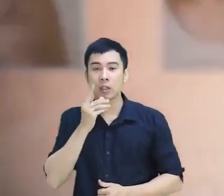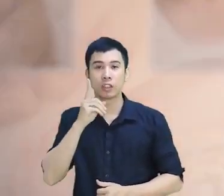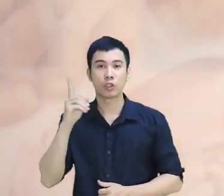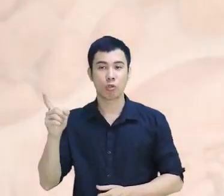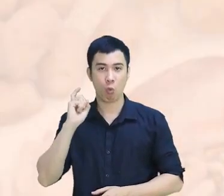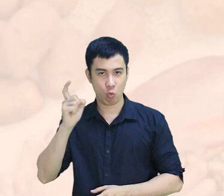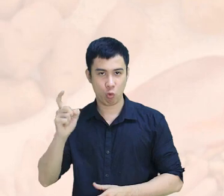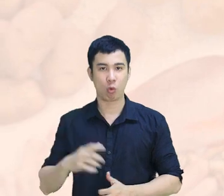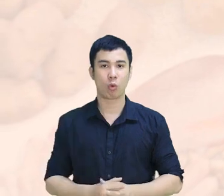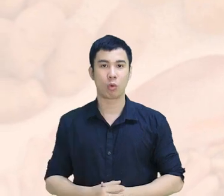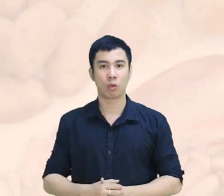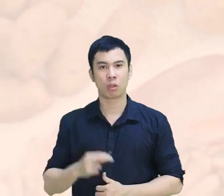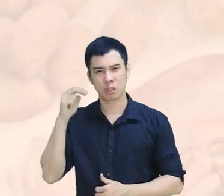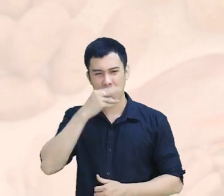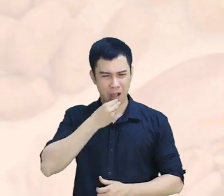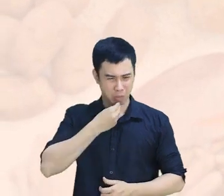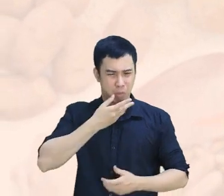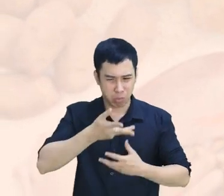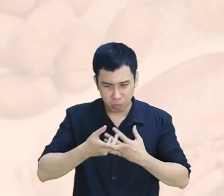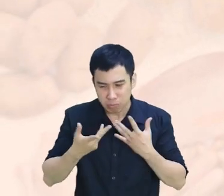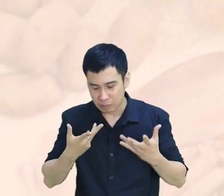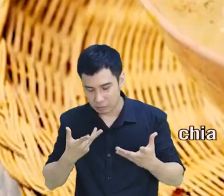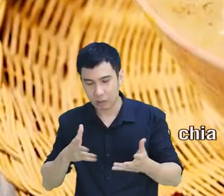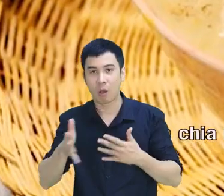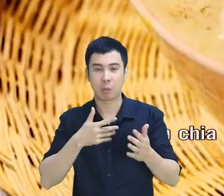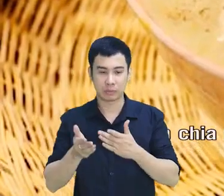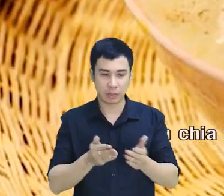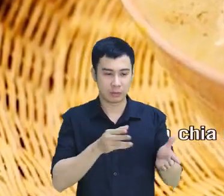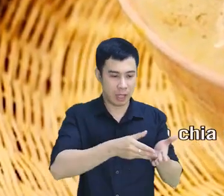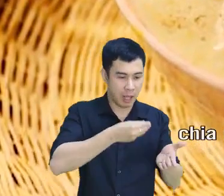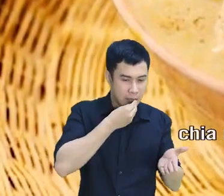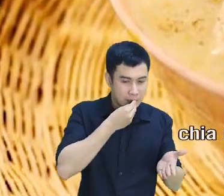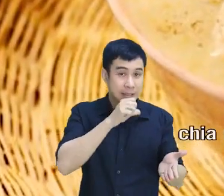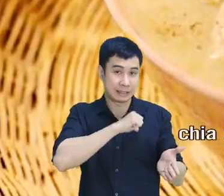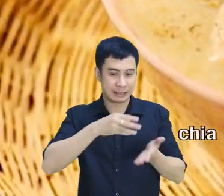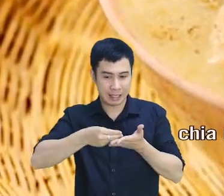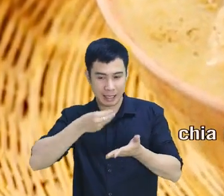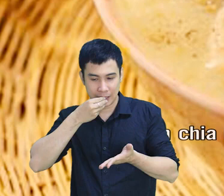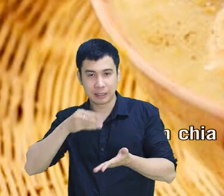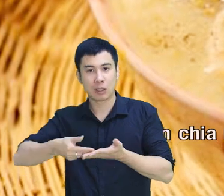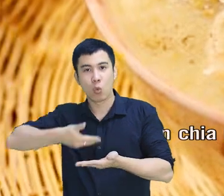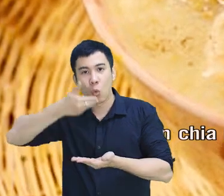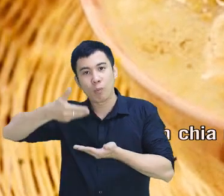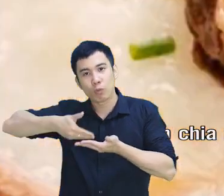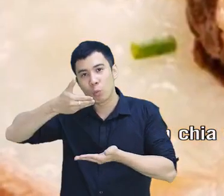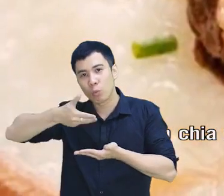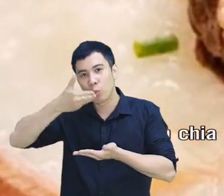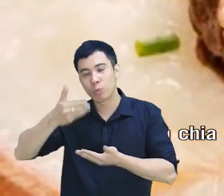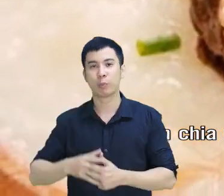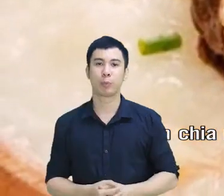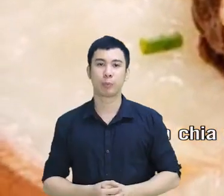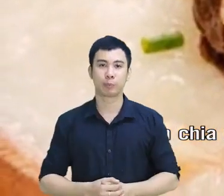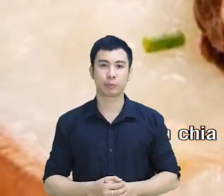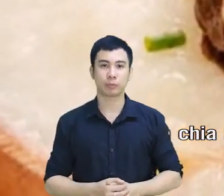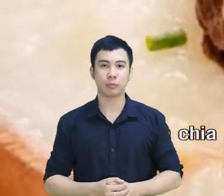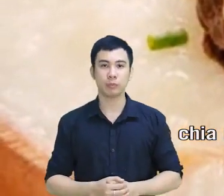mới uống. Ăn đủ chất dinh dưỡng. Nếu chán ăn hay mệt, nên chia nhỏ bữa ăn và ăn thức